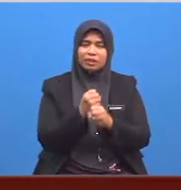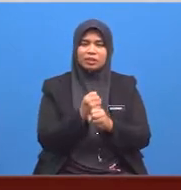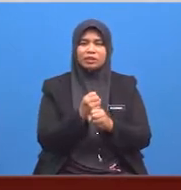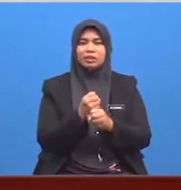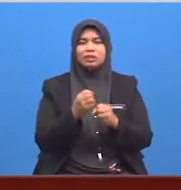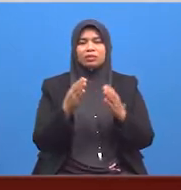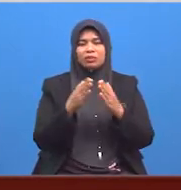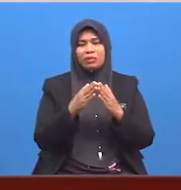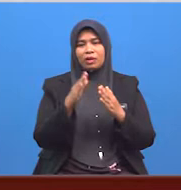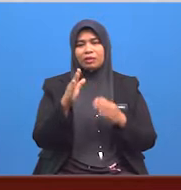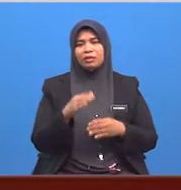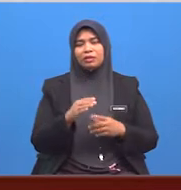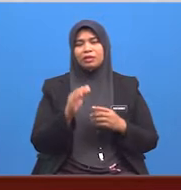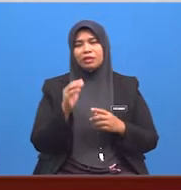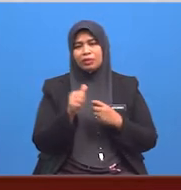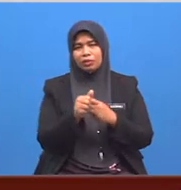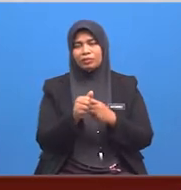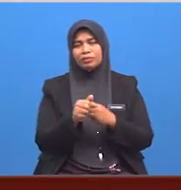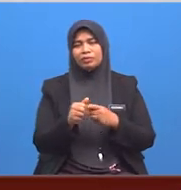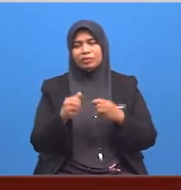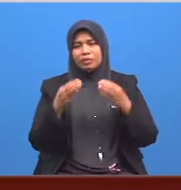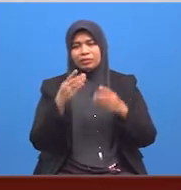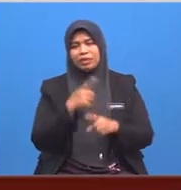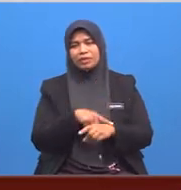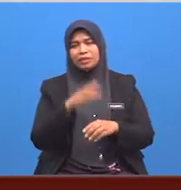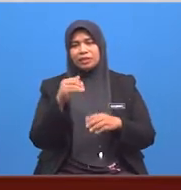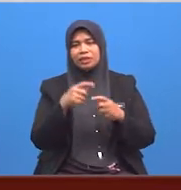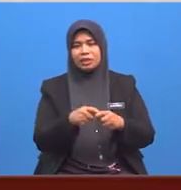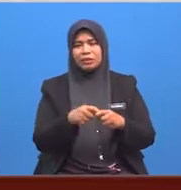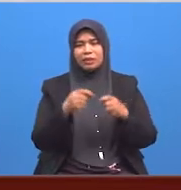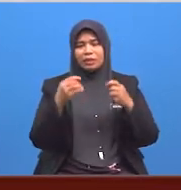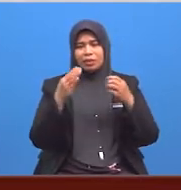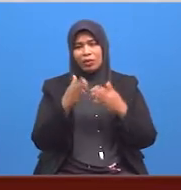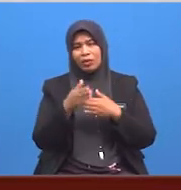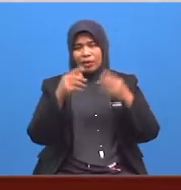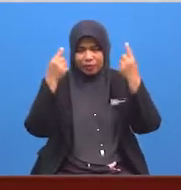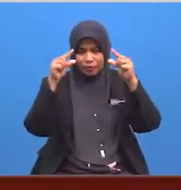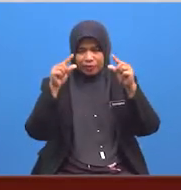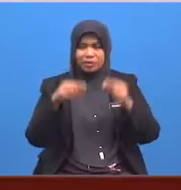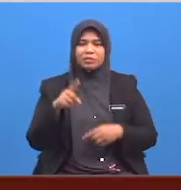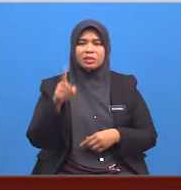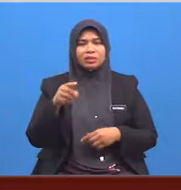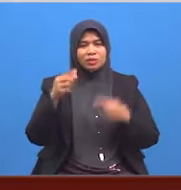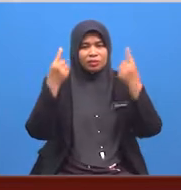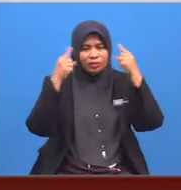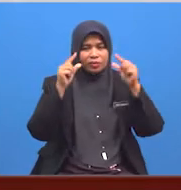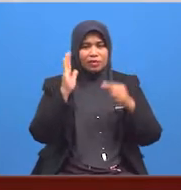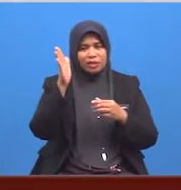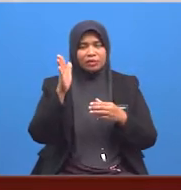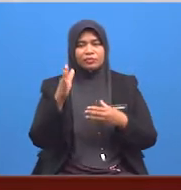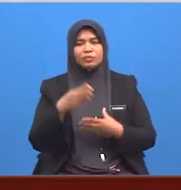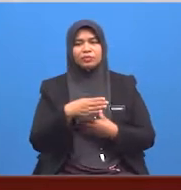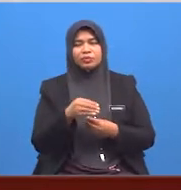ditetapkan oleh guru kamu pasti guru kamu akan menguji serta yang paling utama